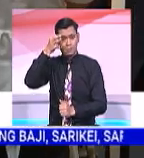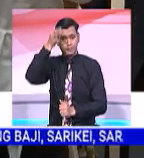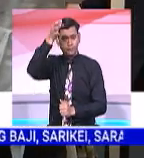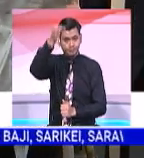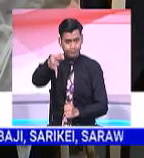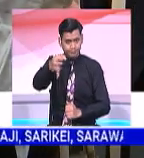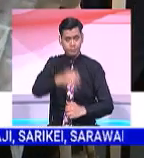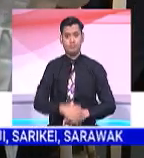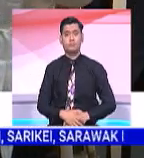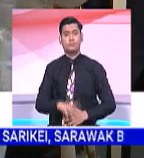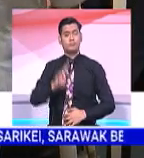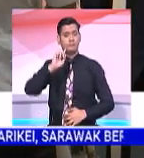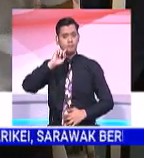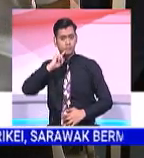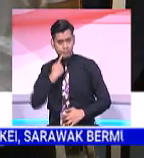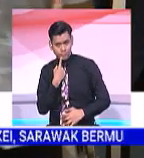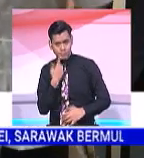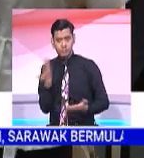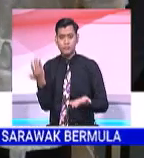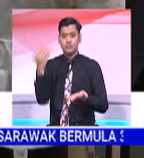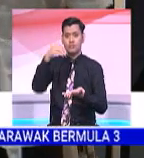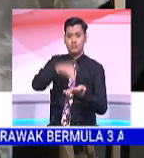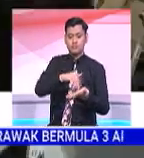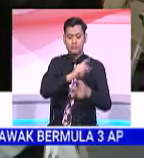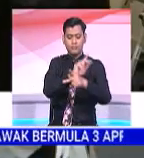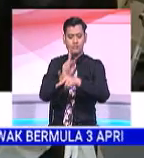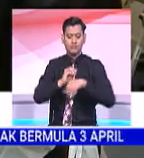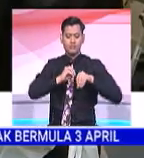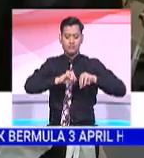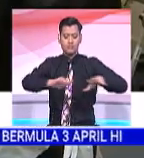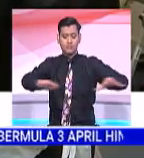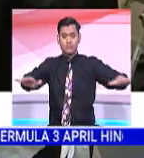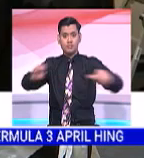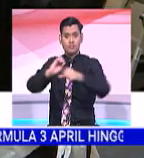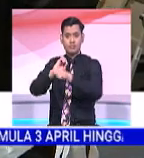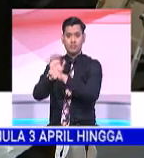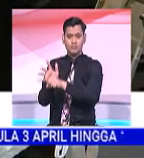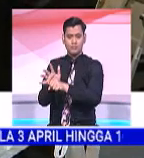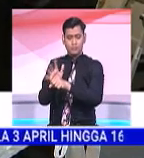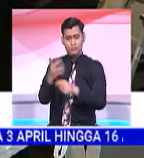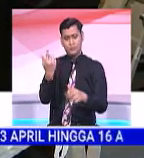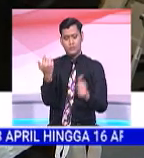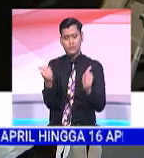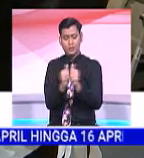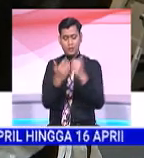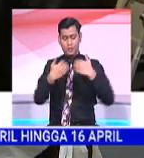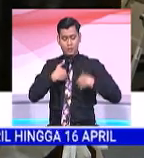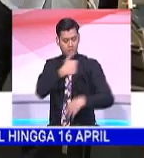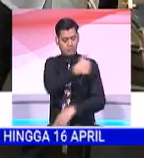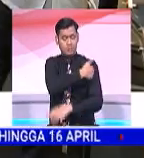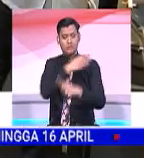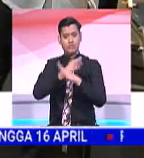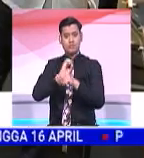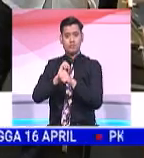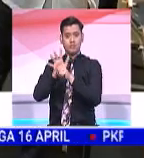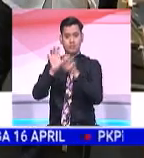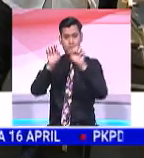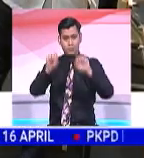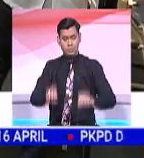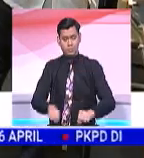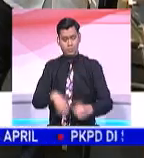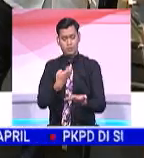770,653. Menerusi infografik di laman Twitter rasminya, Datuk Seri Dr. Adham memaklumkan Selangor menerima suntikan dos